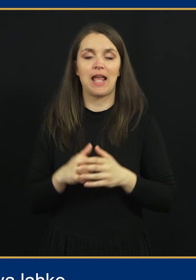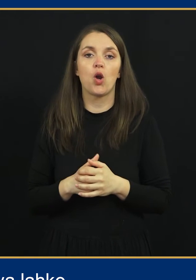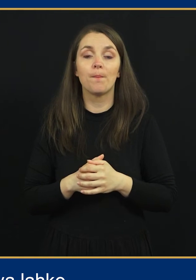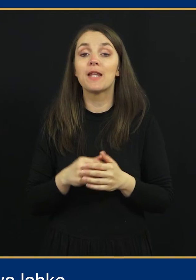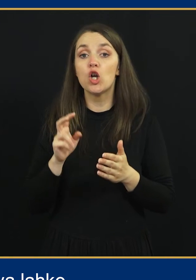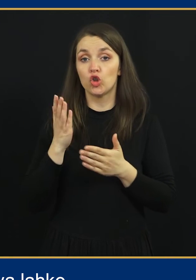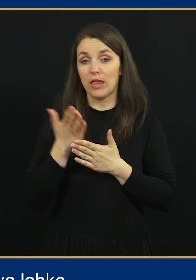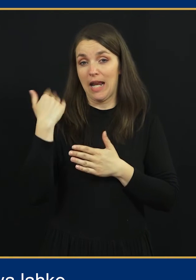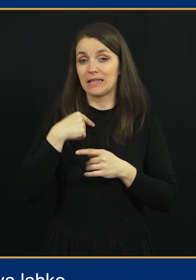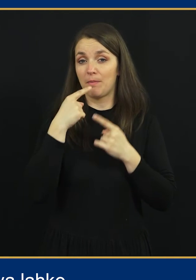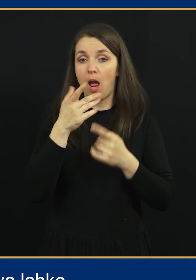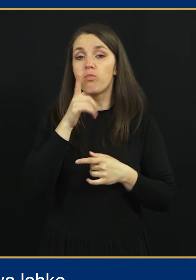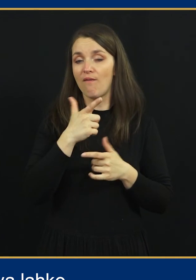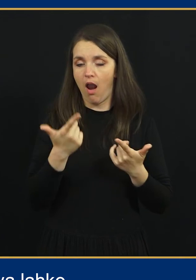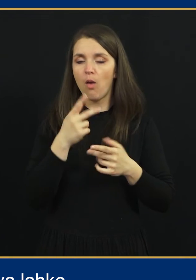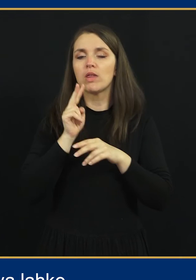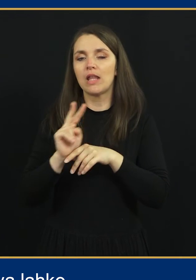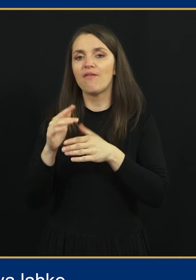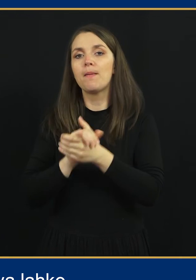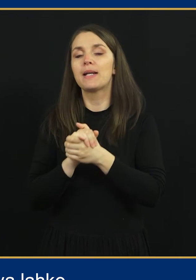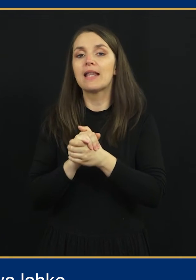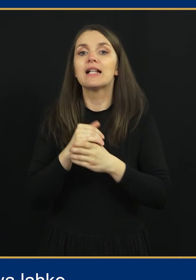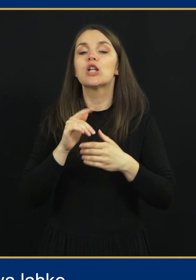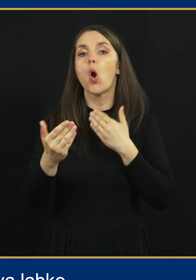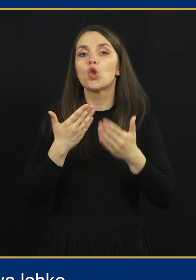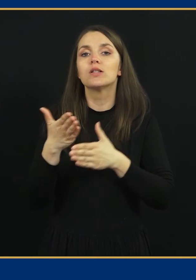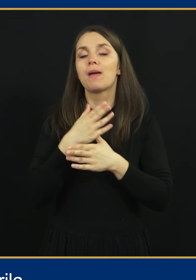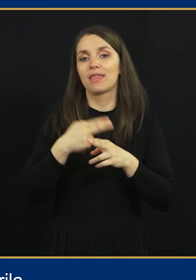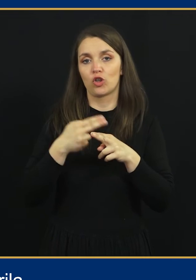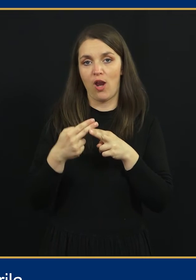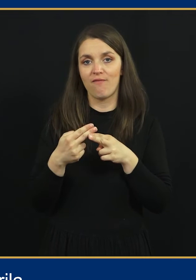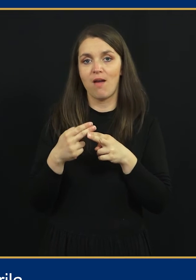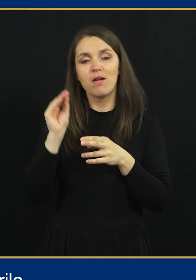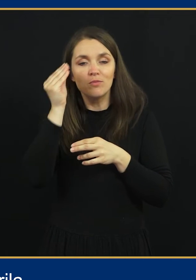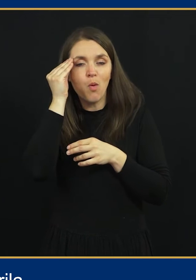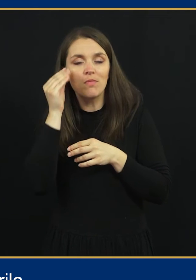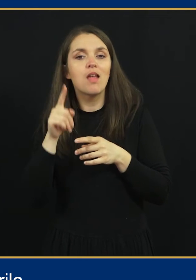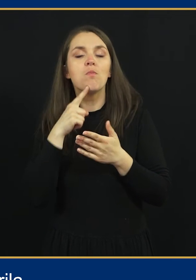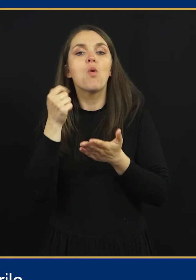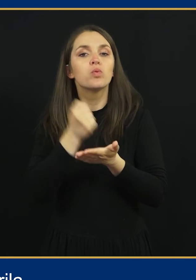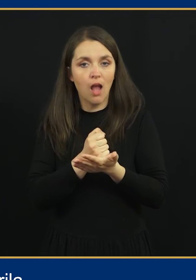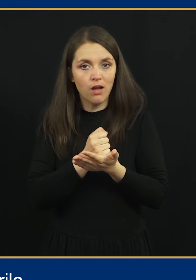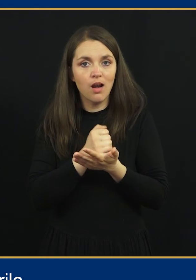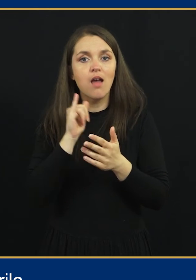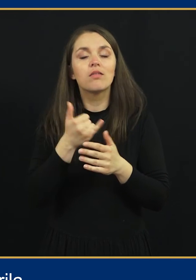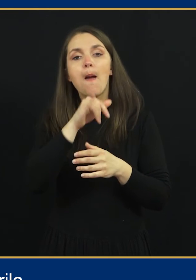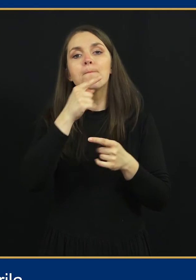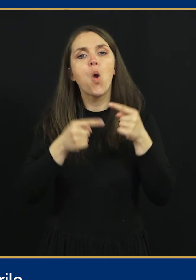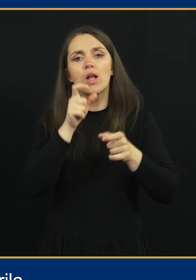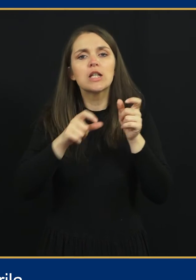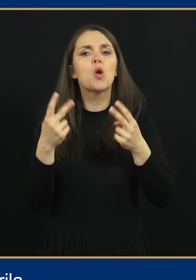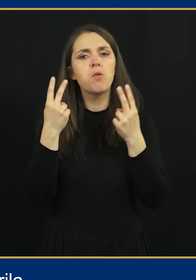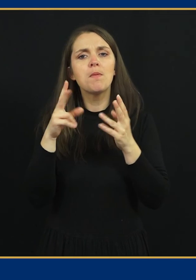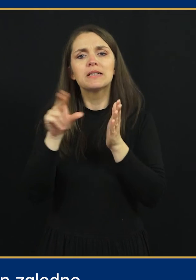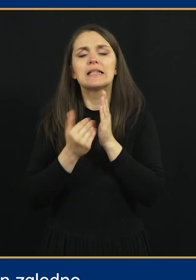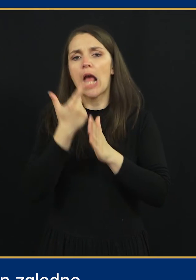sem začutila, da bova lahko nadaljevala prijateljski odnos med državama, se je spominjala in poudarila, da so politiki pomemben zgled